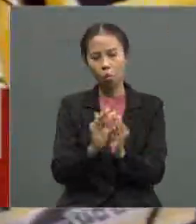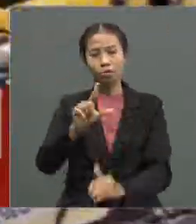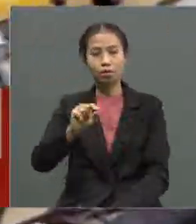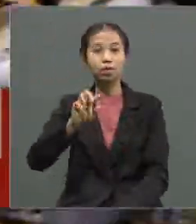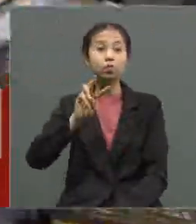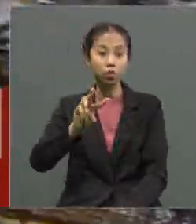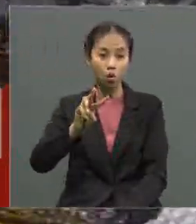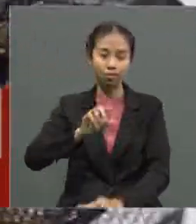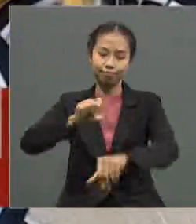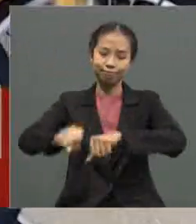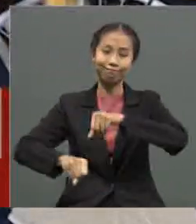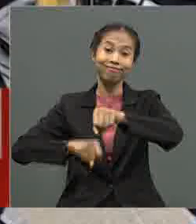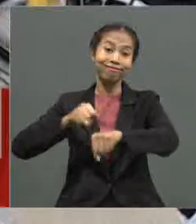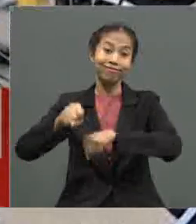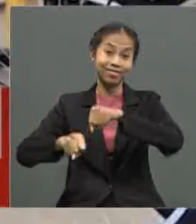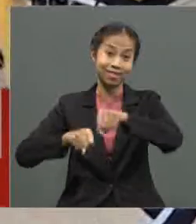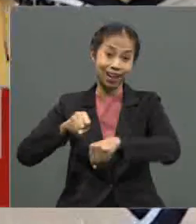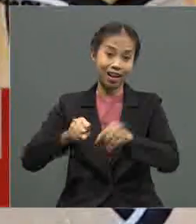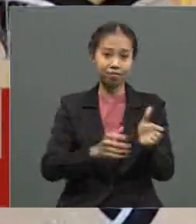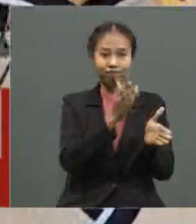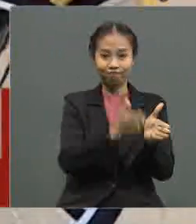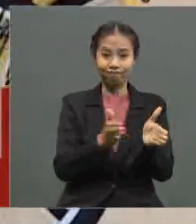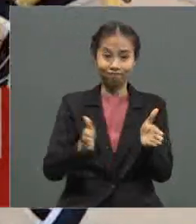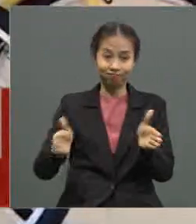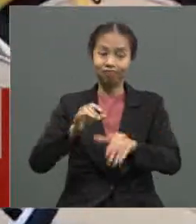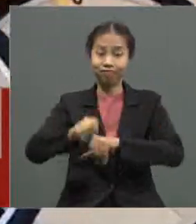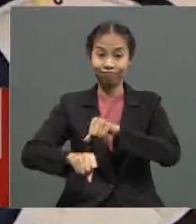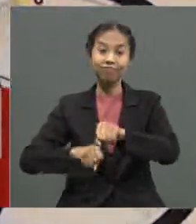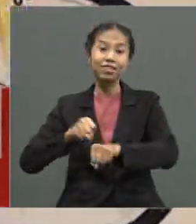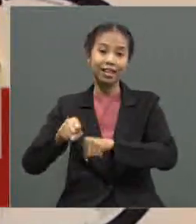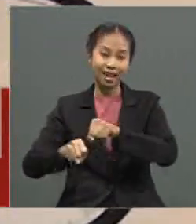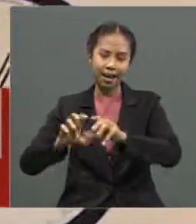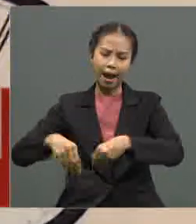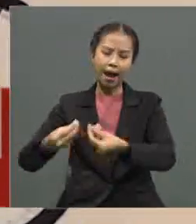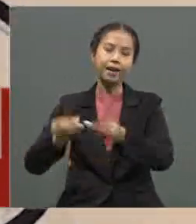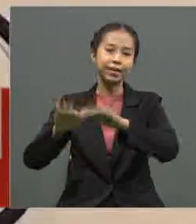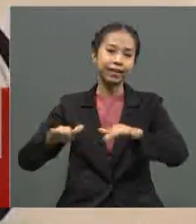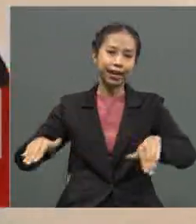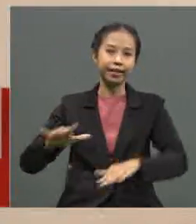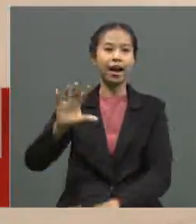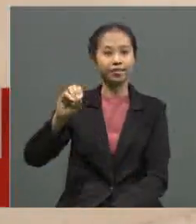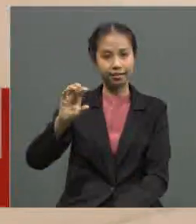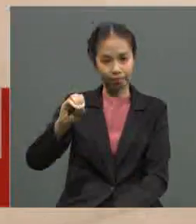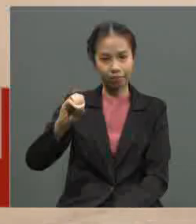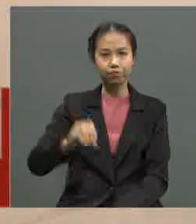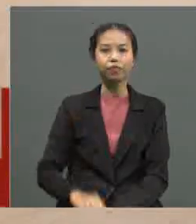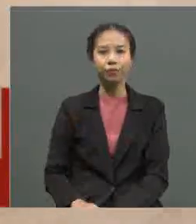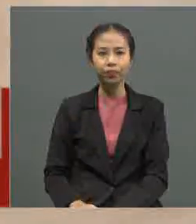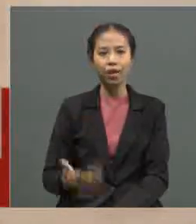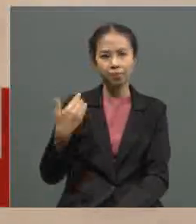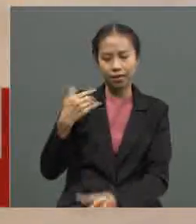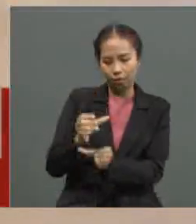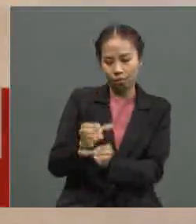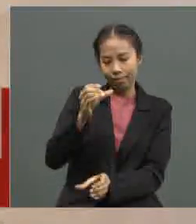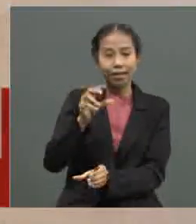และรถจักรยานค่ะในโครงการจักรยานเพื่อน้องสัญจรครั้งที่4จำนวน50คันนะคะมีกระบอกน้